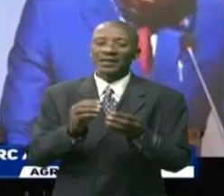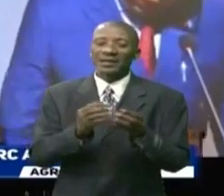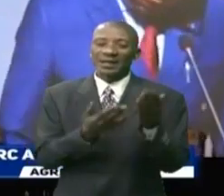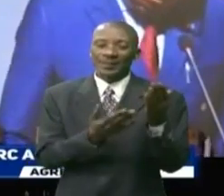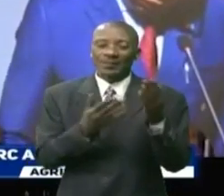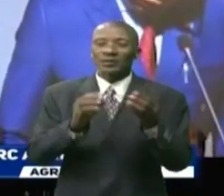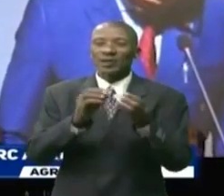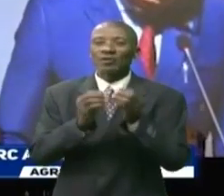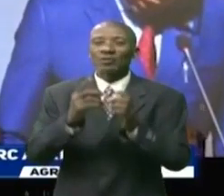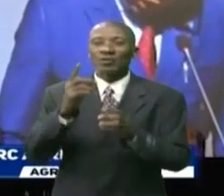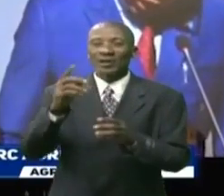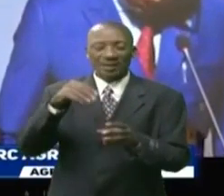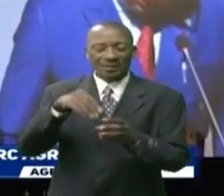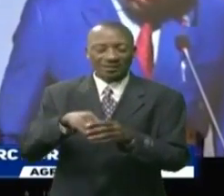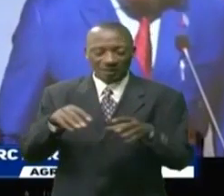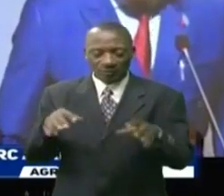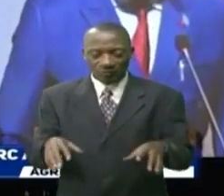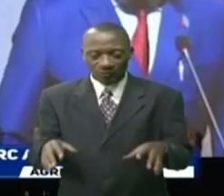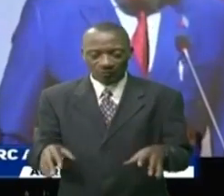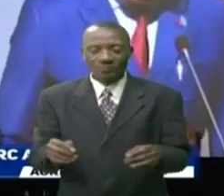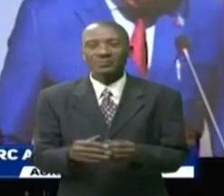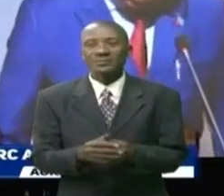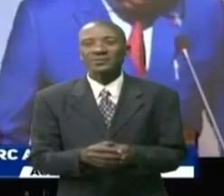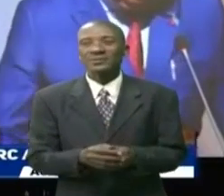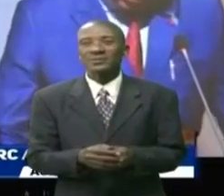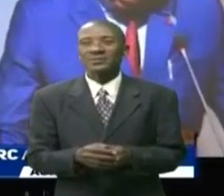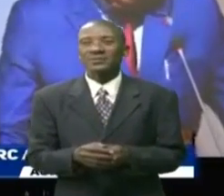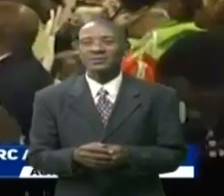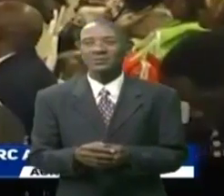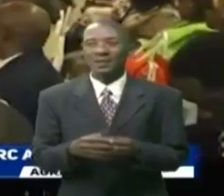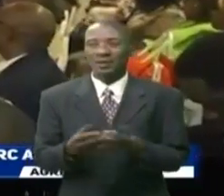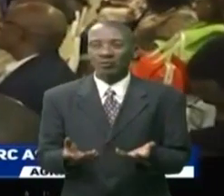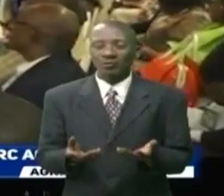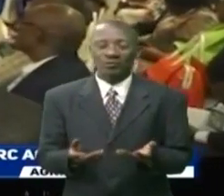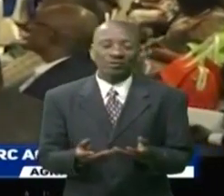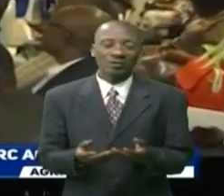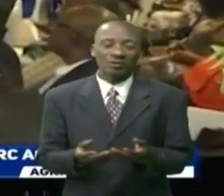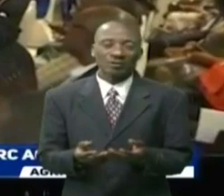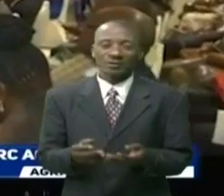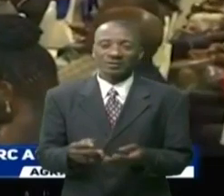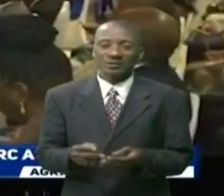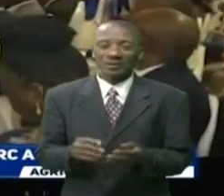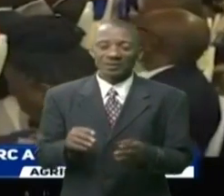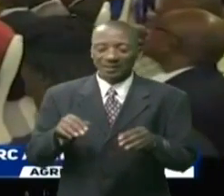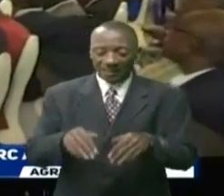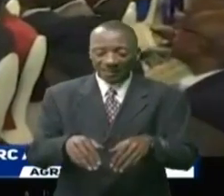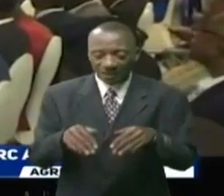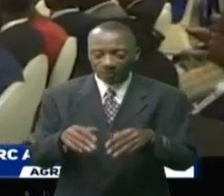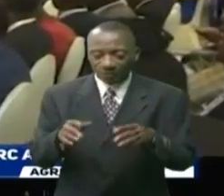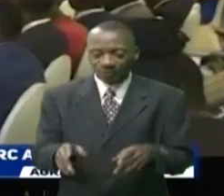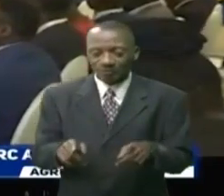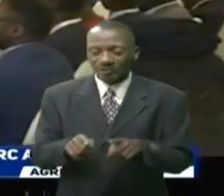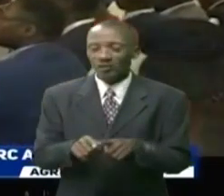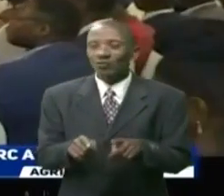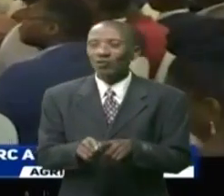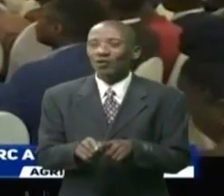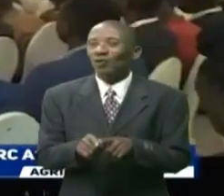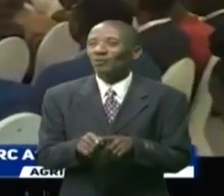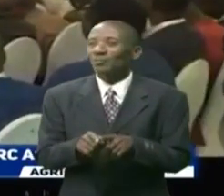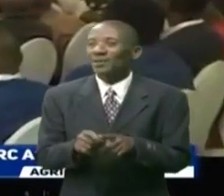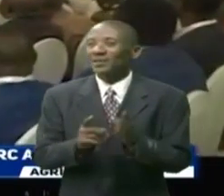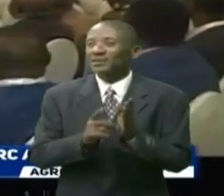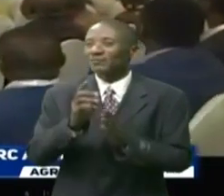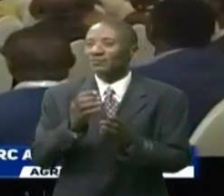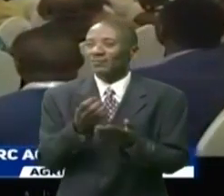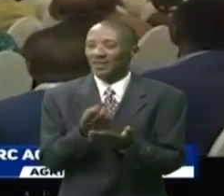transformer radicalement les petits producteurs en grands opérateurs économiques dans l'approche d'agrégation pour faire de